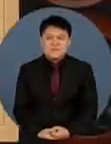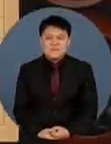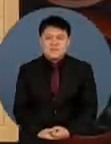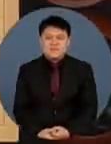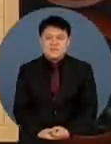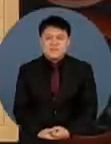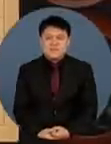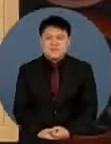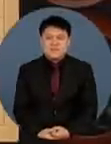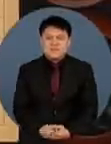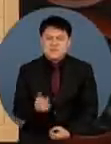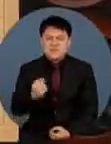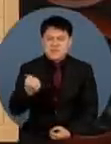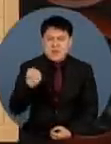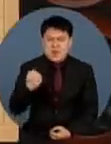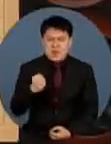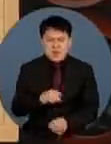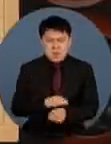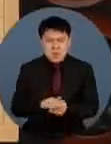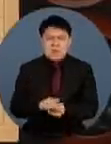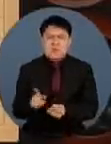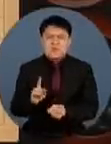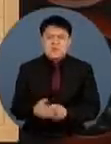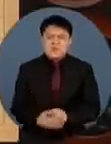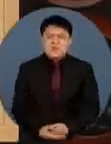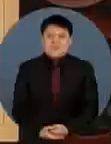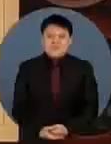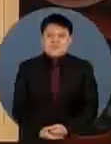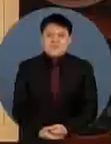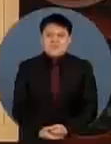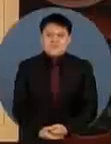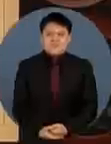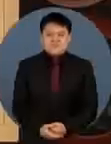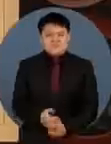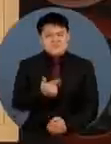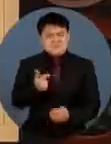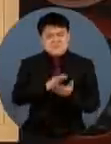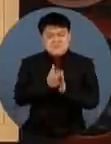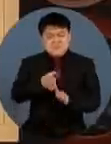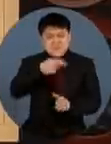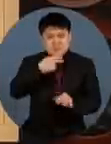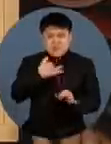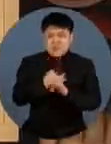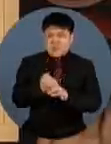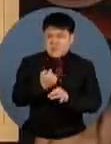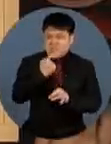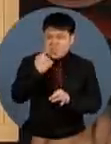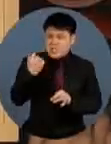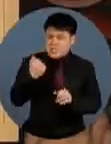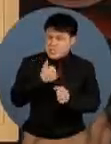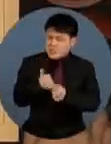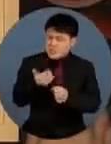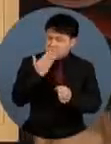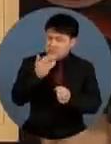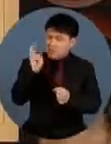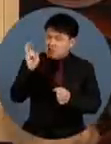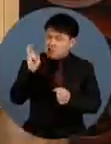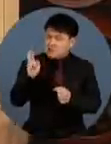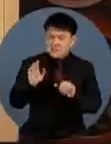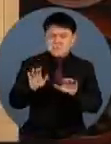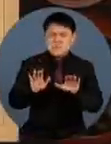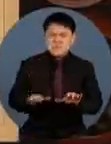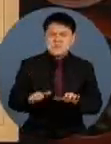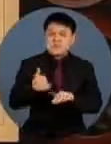네, 두대극장 워낙 실력이 있기 때문에 네. 네, 큰 이변이 없는 나는 괜찮을 것 같습니다만 그러나